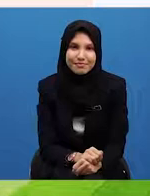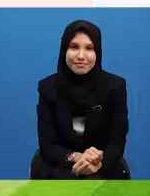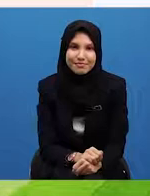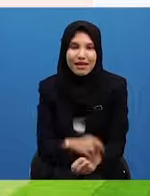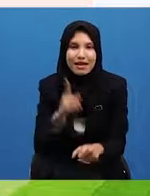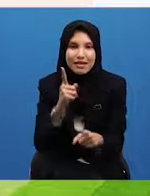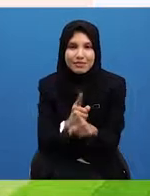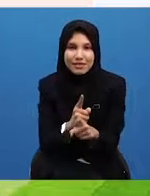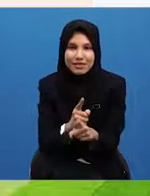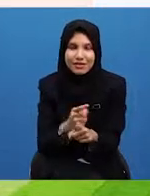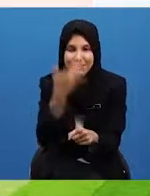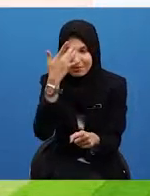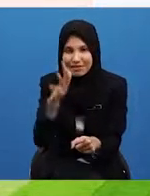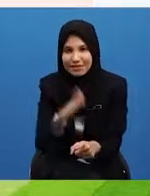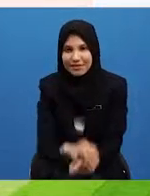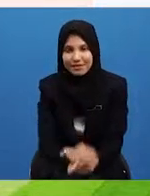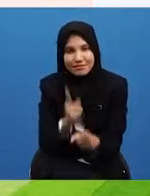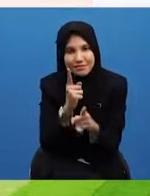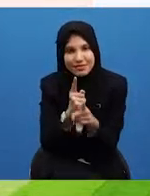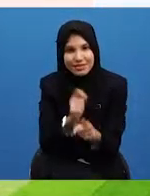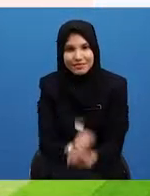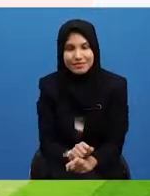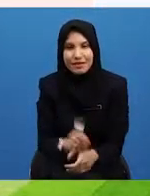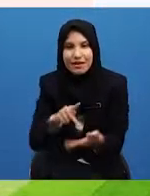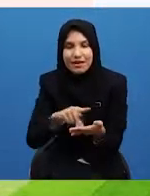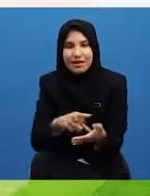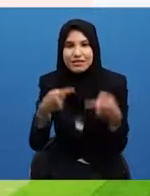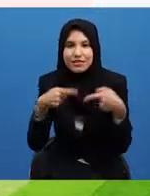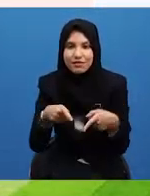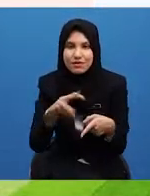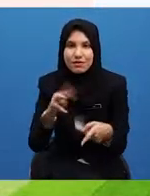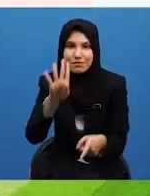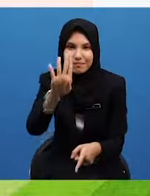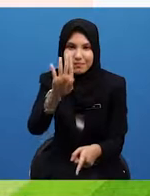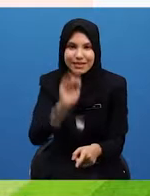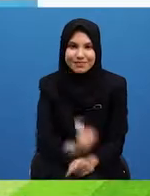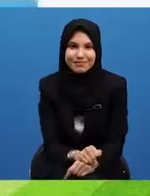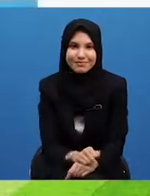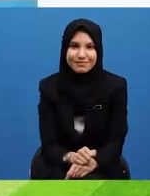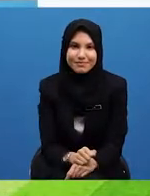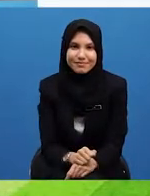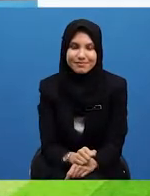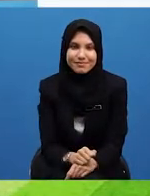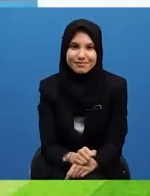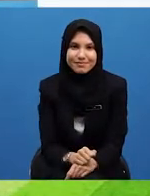y pandai betul Kak jawaban by